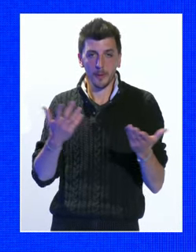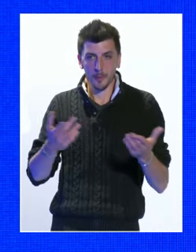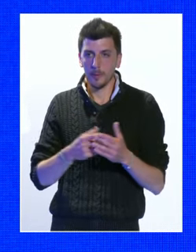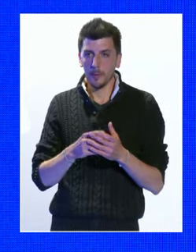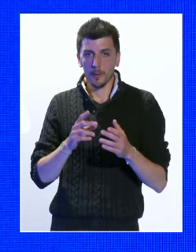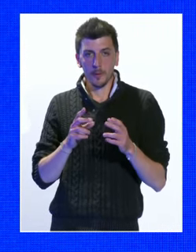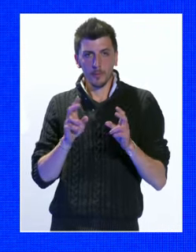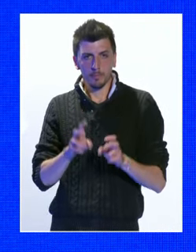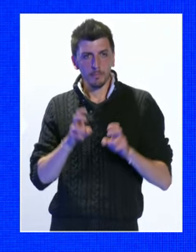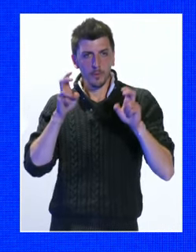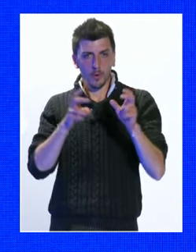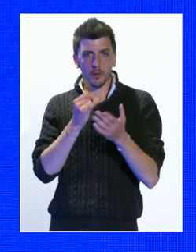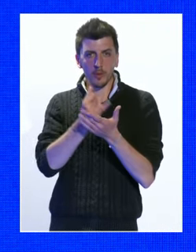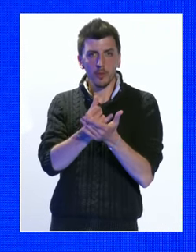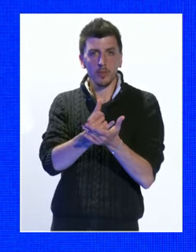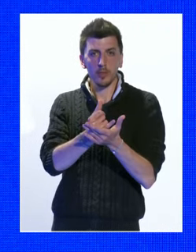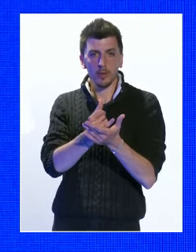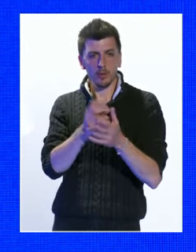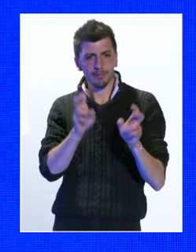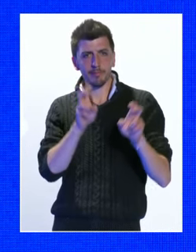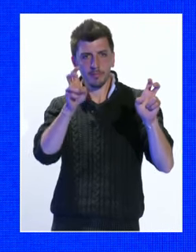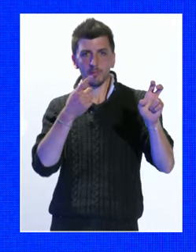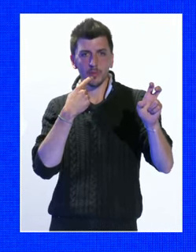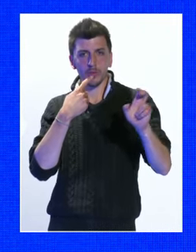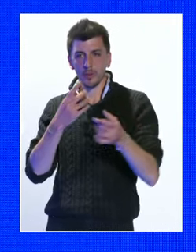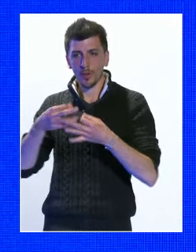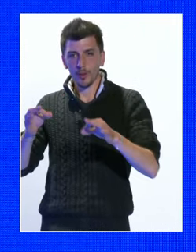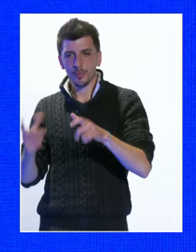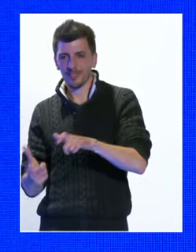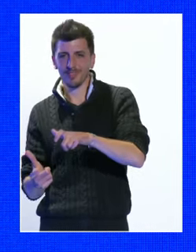qu'on remettra le pays sur les rails.